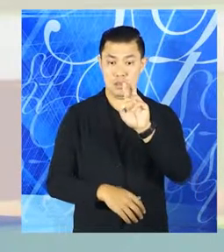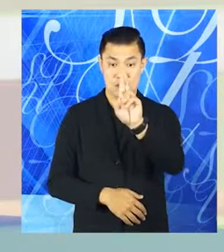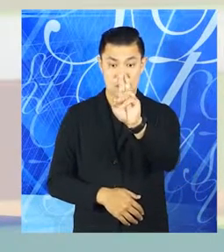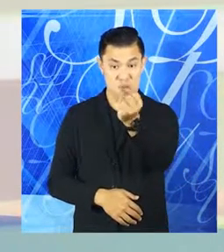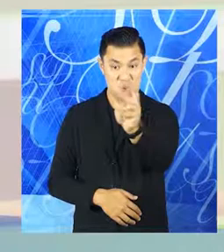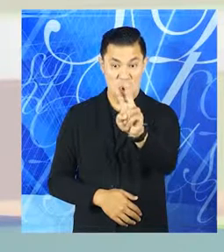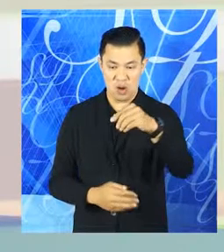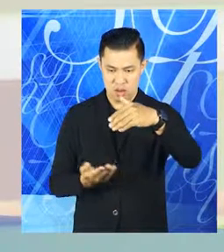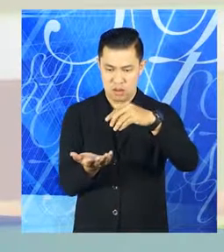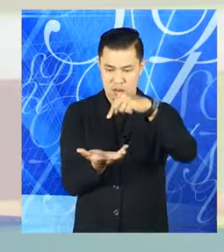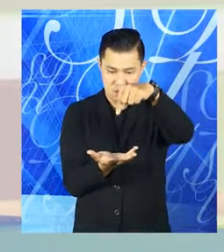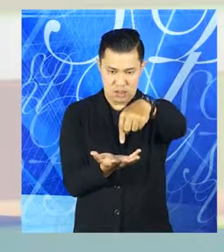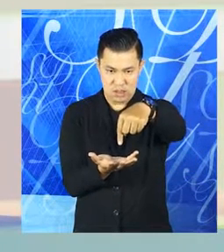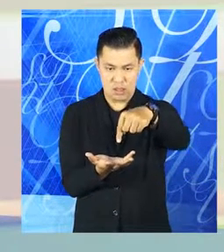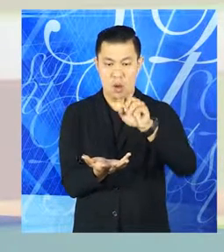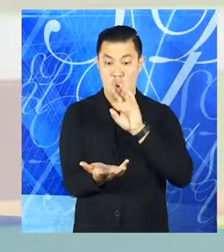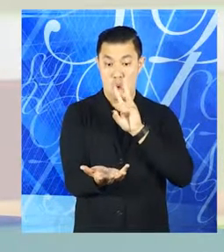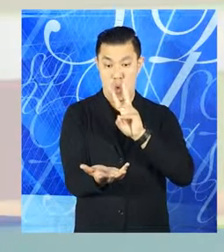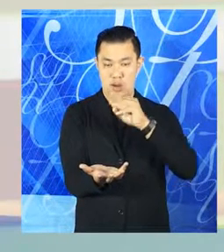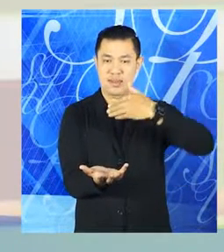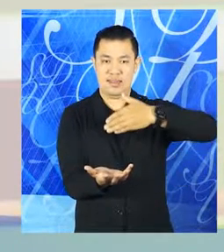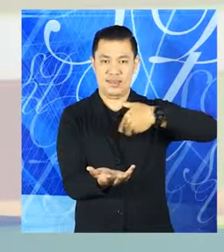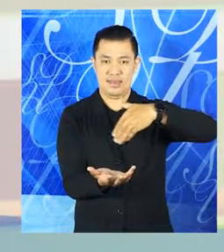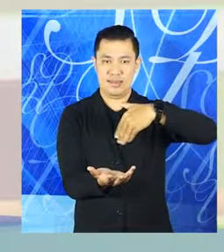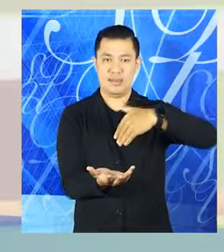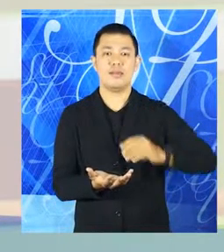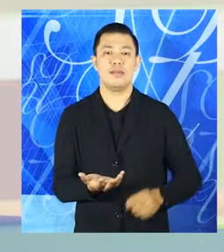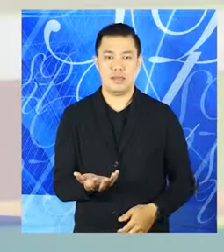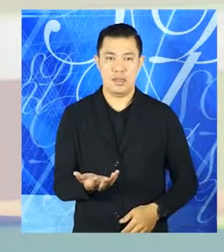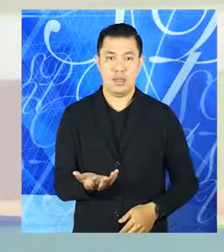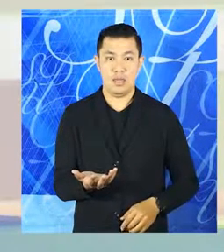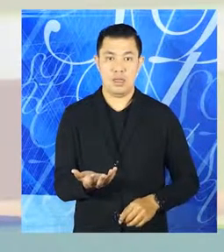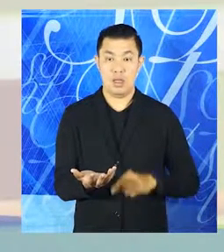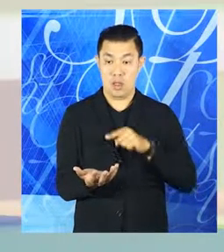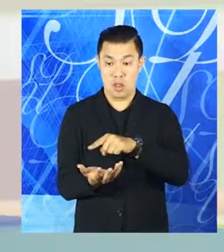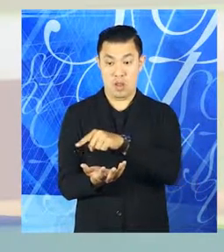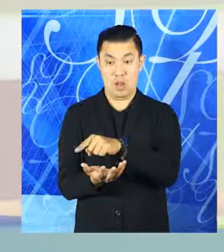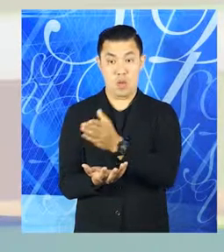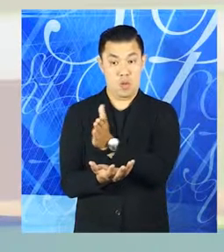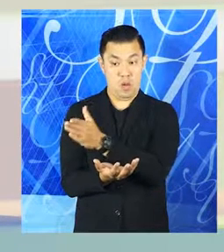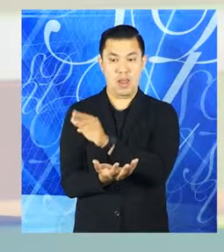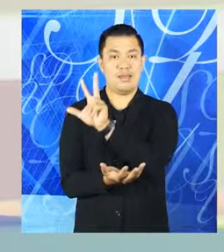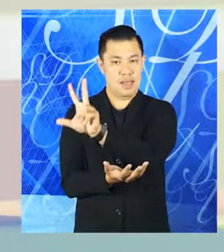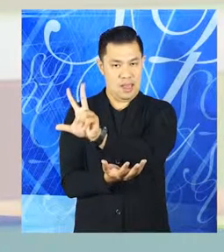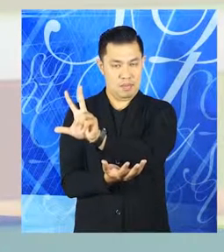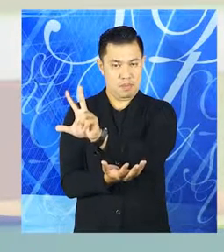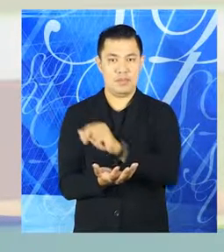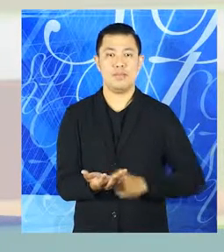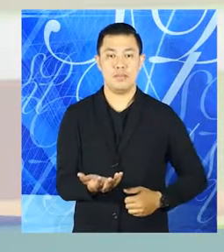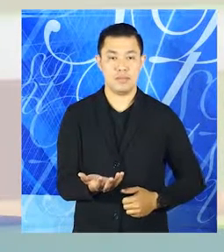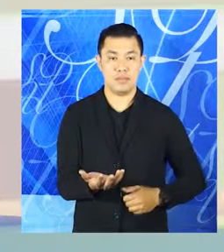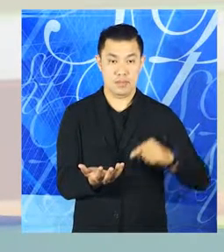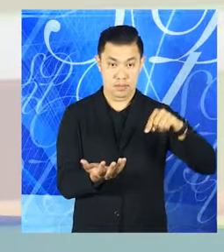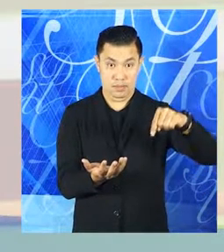าอยู่ด้านบน6นาฬิกาอยู่ด้านหน้าขวามือเป็น3นาฬิกา